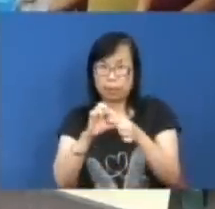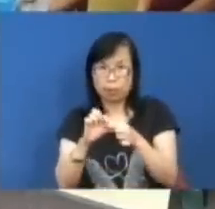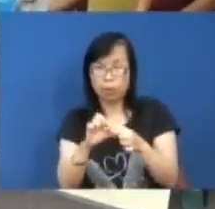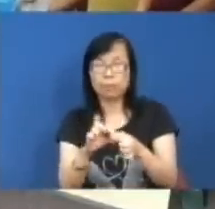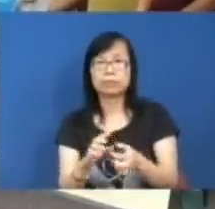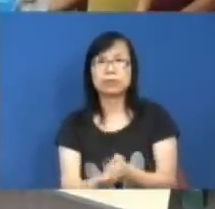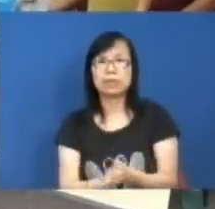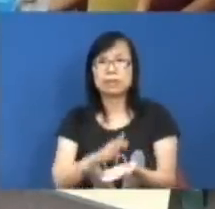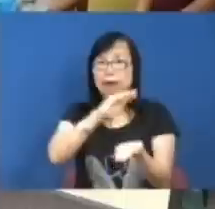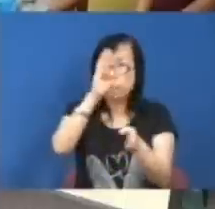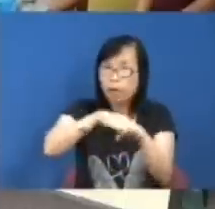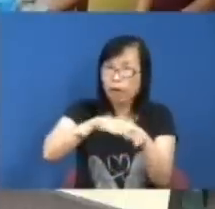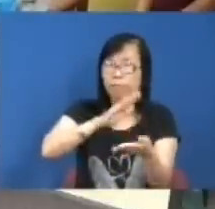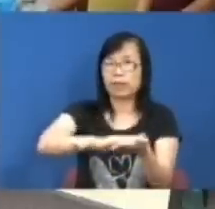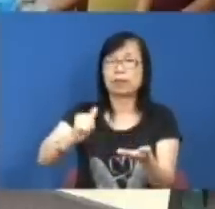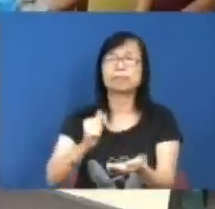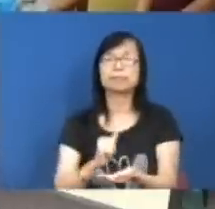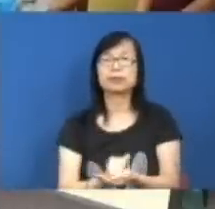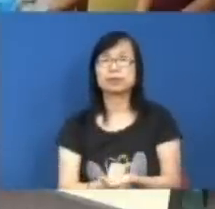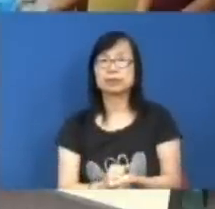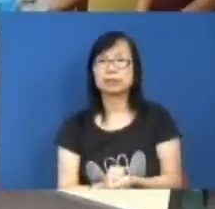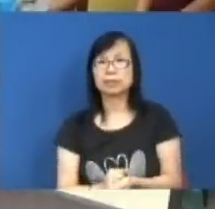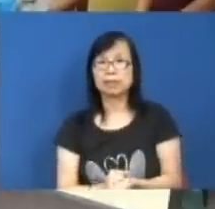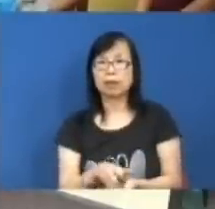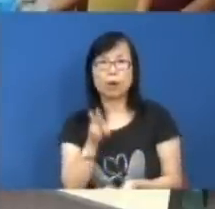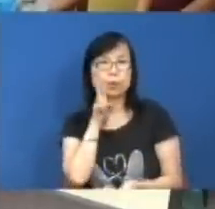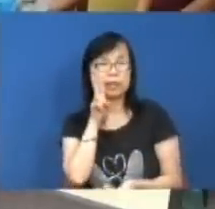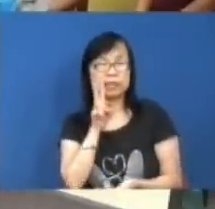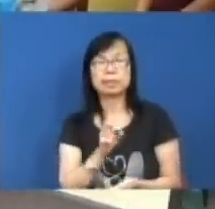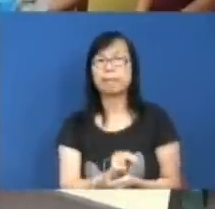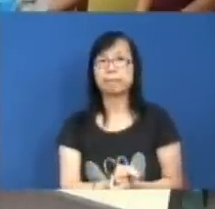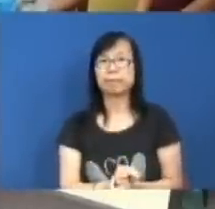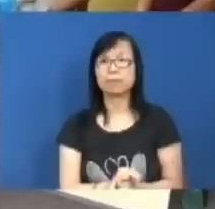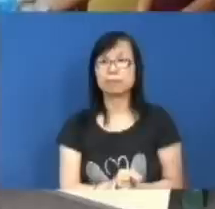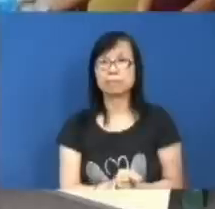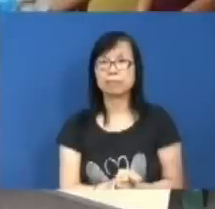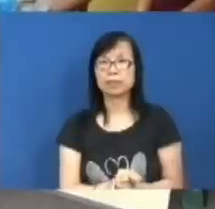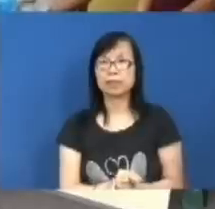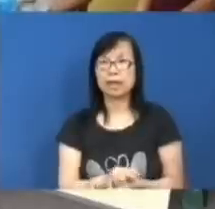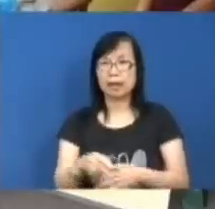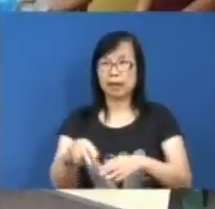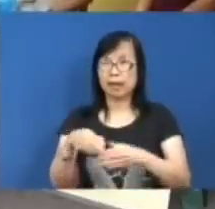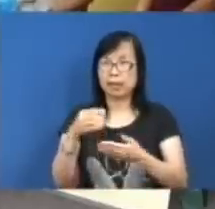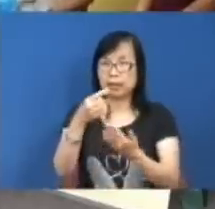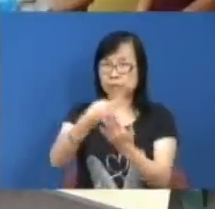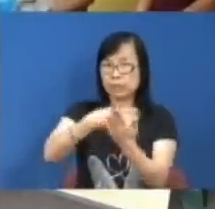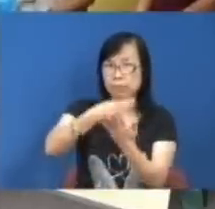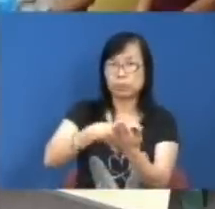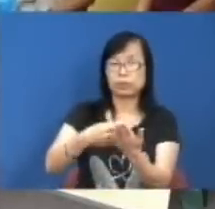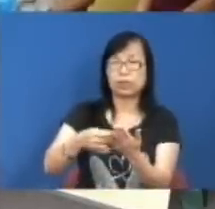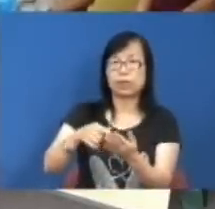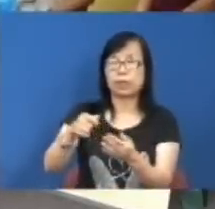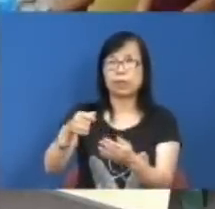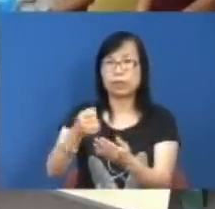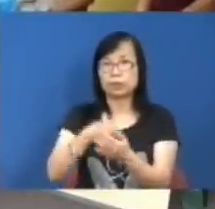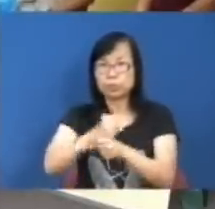然後就線灰啊做翻個底之後，咁譬如話做喺呢個情況底下敲擊啦，做